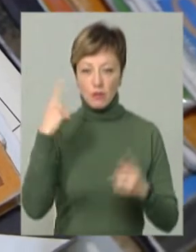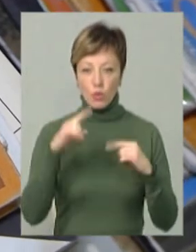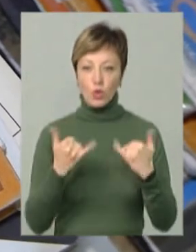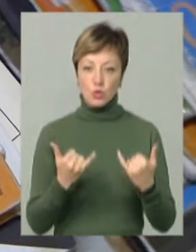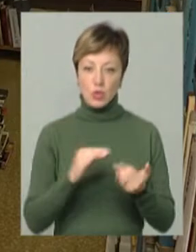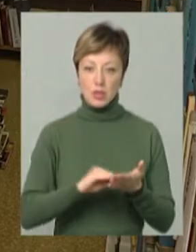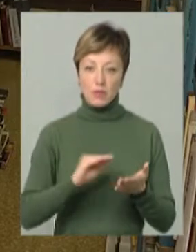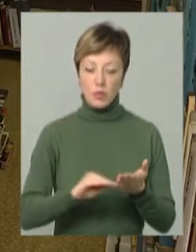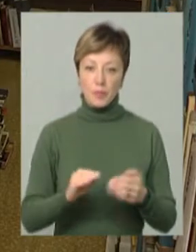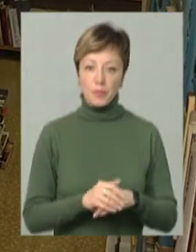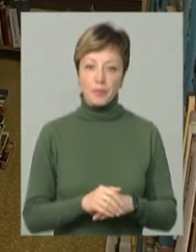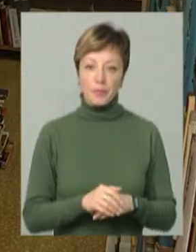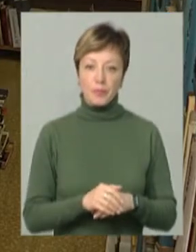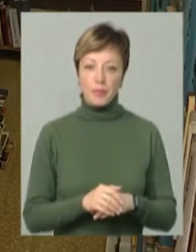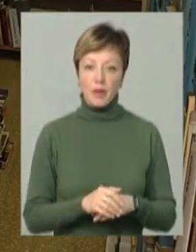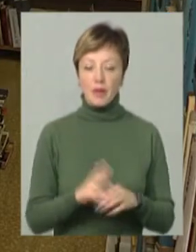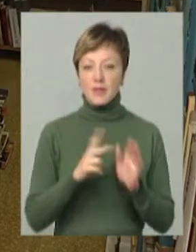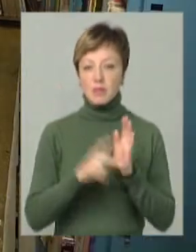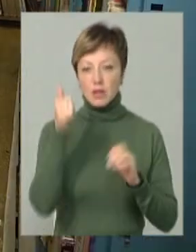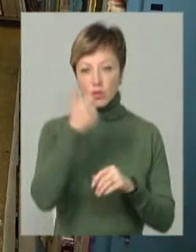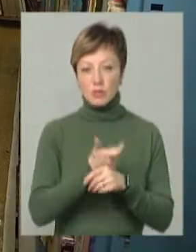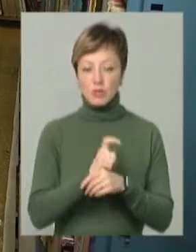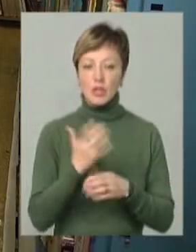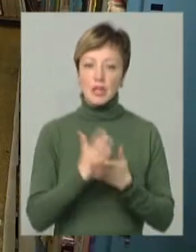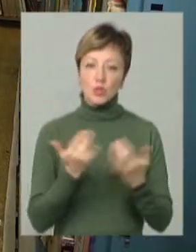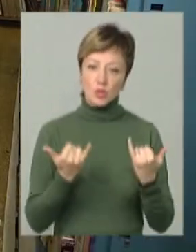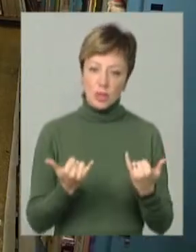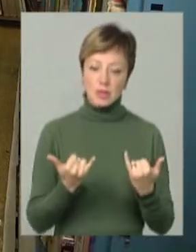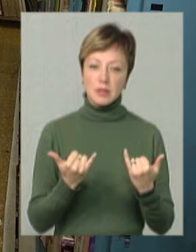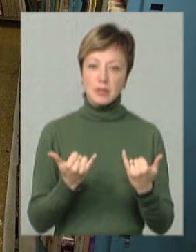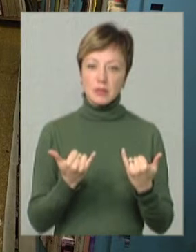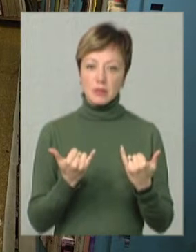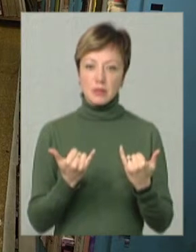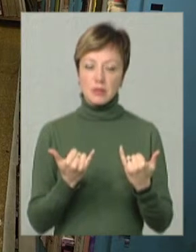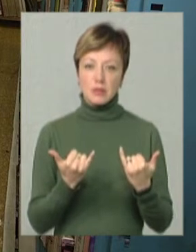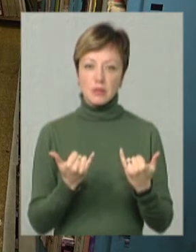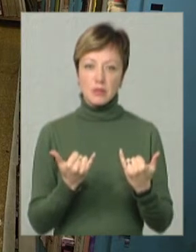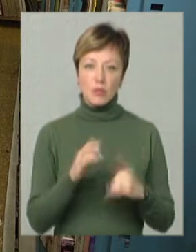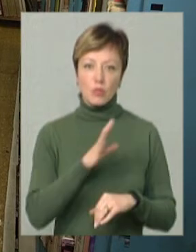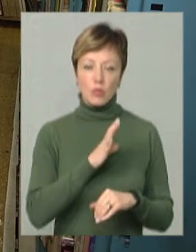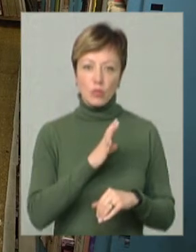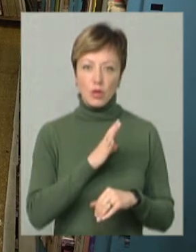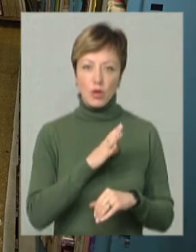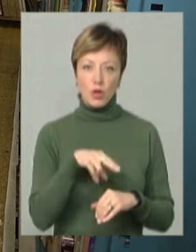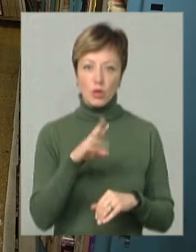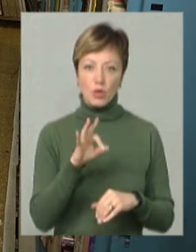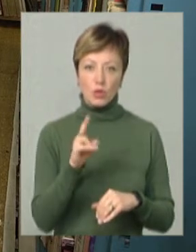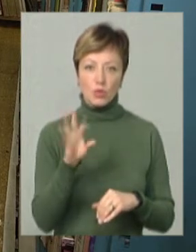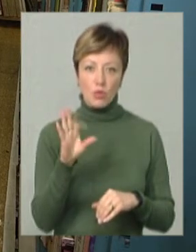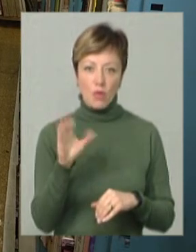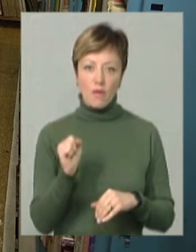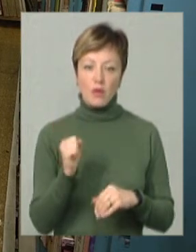та сучасні. Роки видані переважно 80-ті. Є сучасні, які, ну, ось були ось і Донцова,